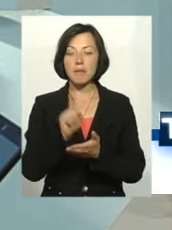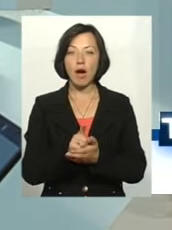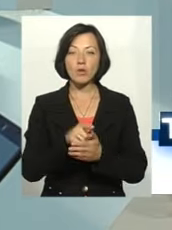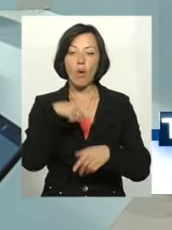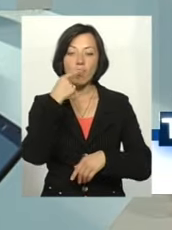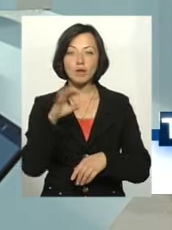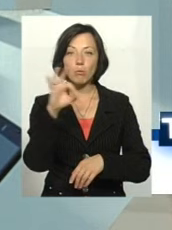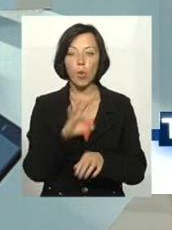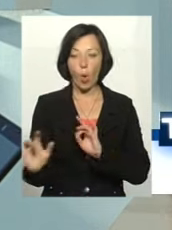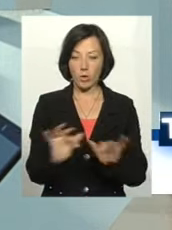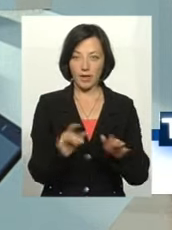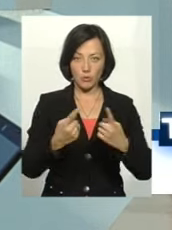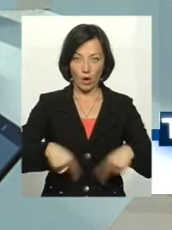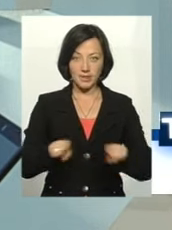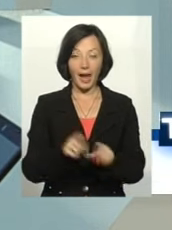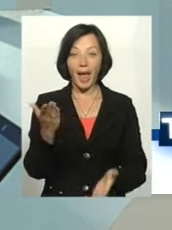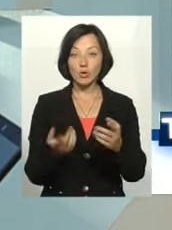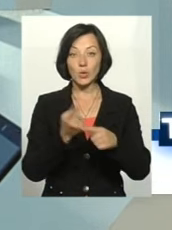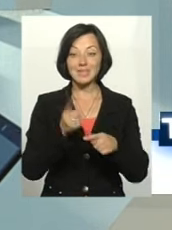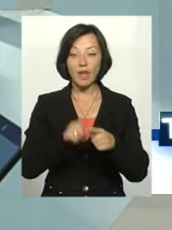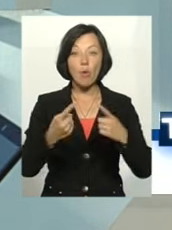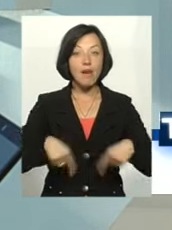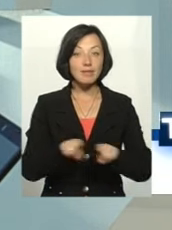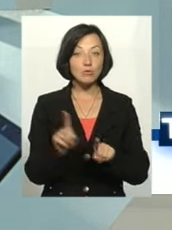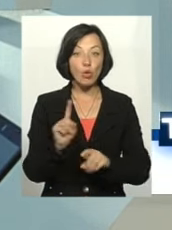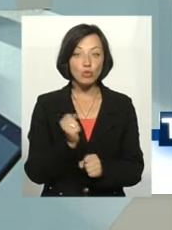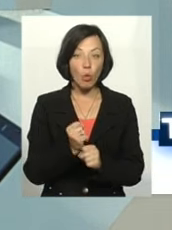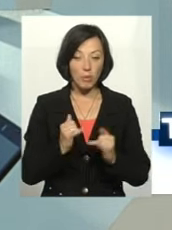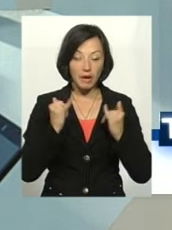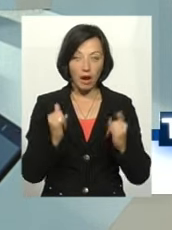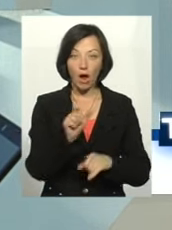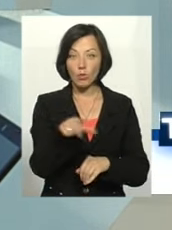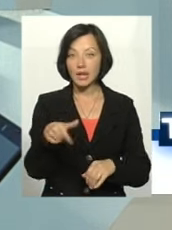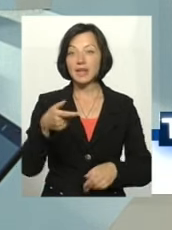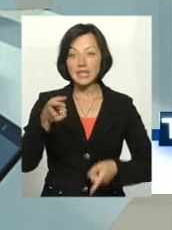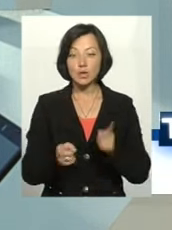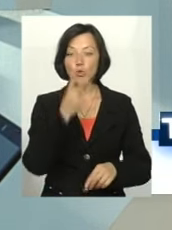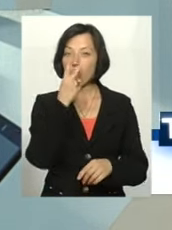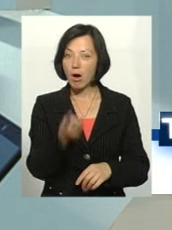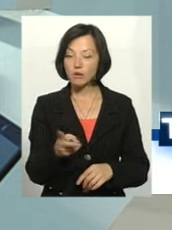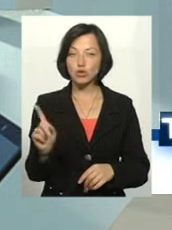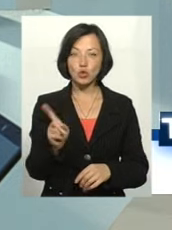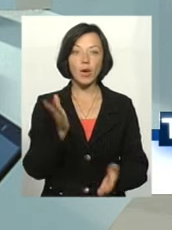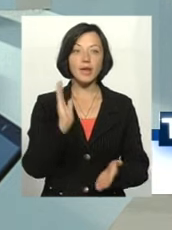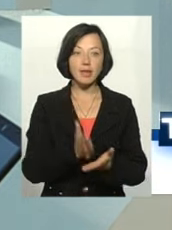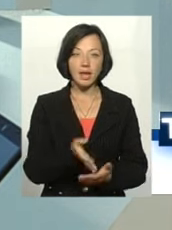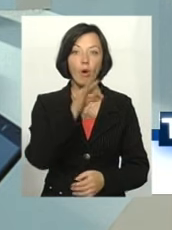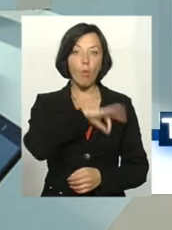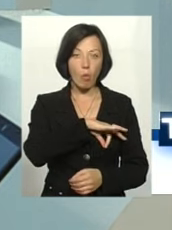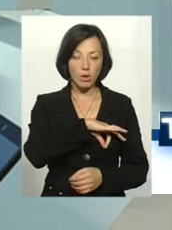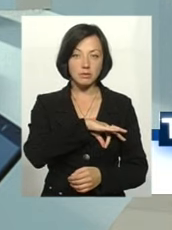діяльність організації. Якщо ця організація, яка щось робить для людей, якщо ви дійсно бачите, що є зиск